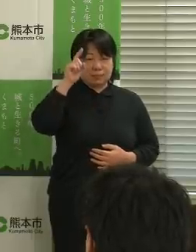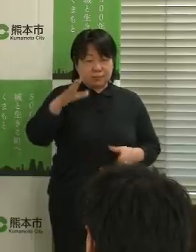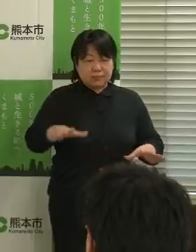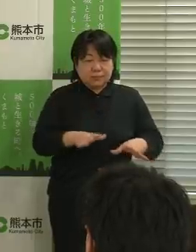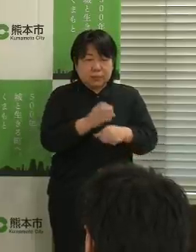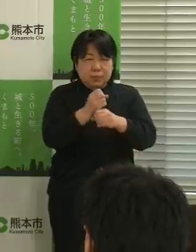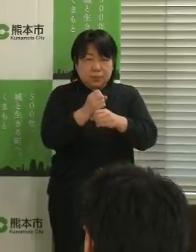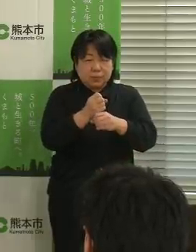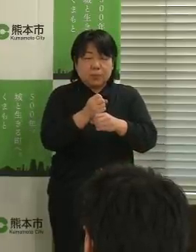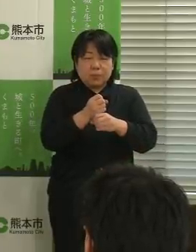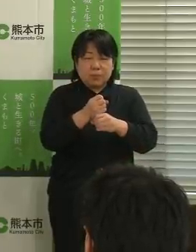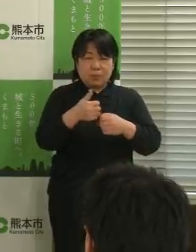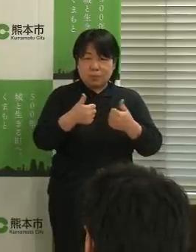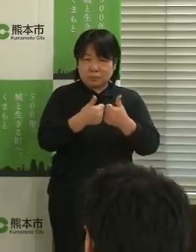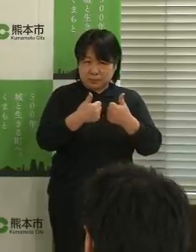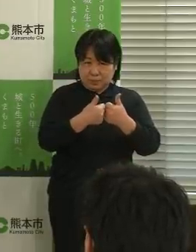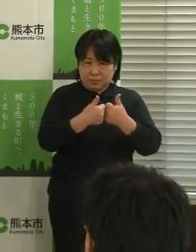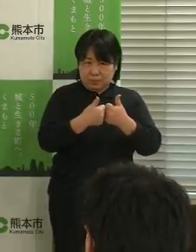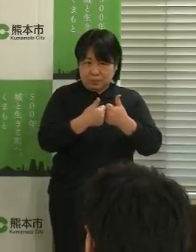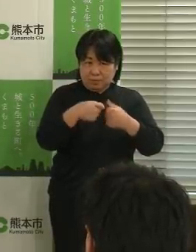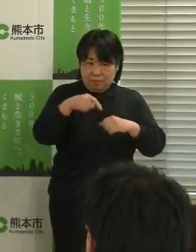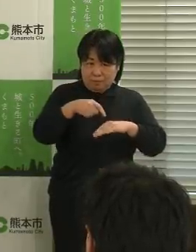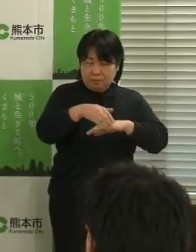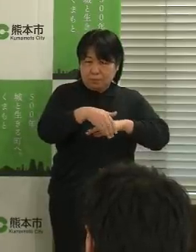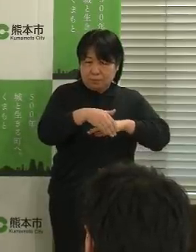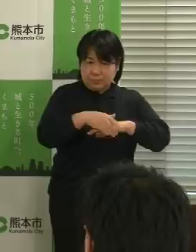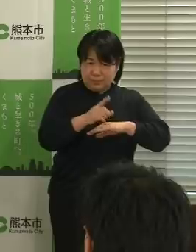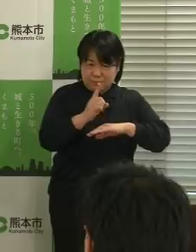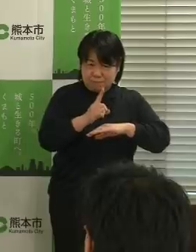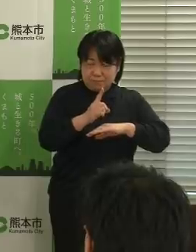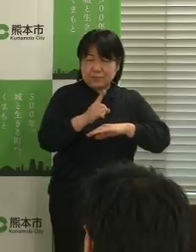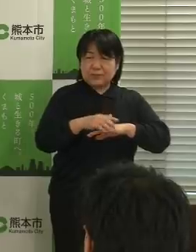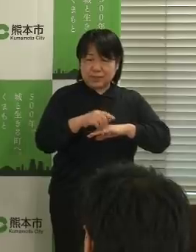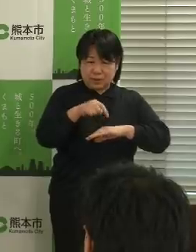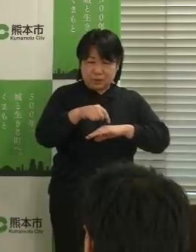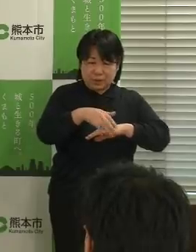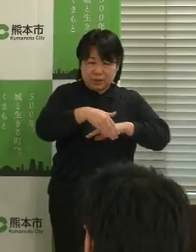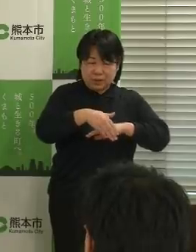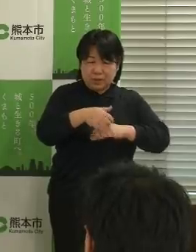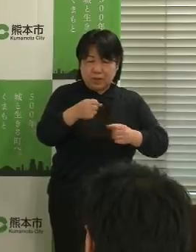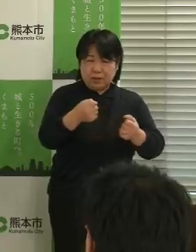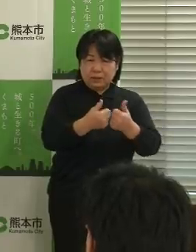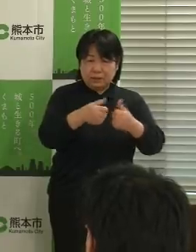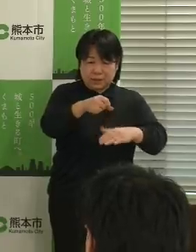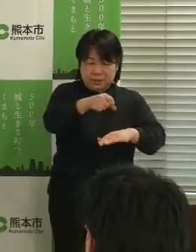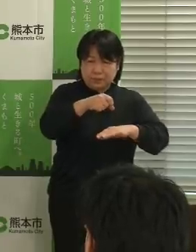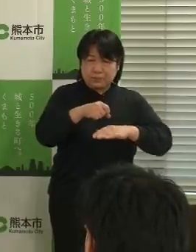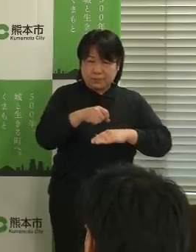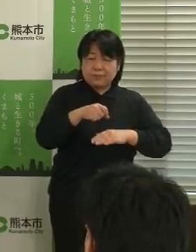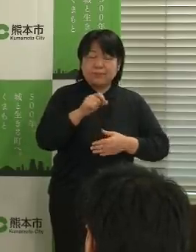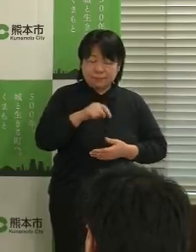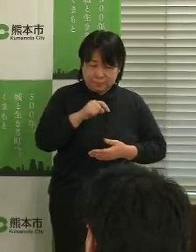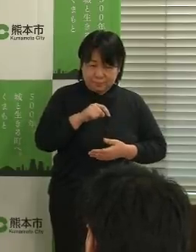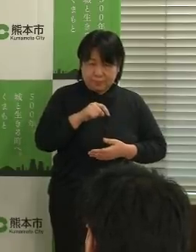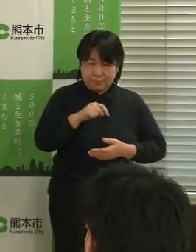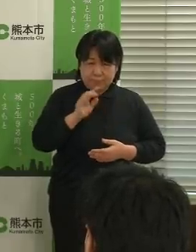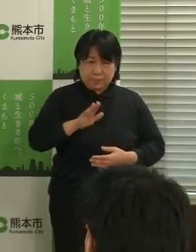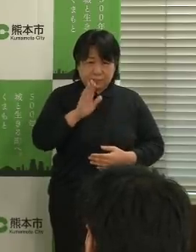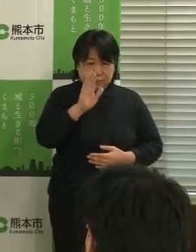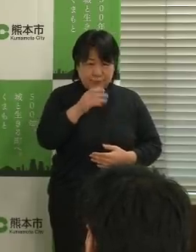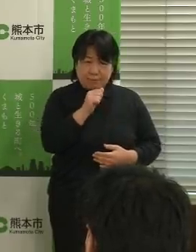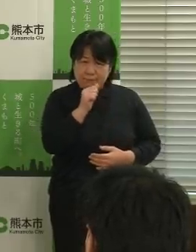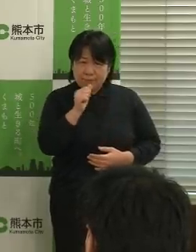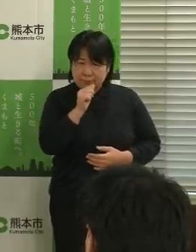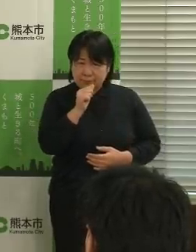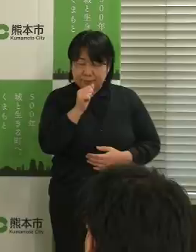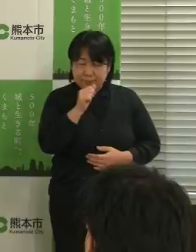ワンストップセンターでですね、ご相談を受けてですね、まあ、そこでいろんなご案内がですね、簡便にできるようにする